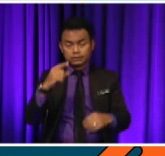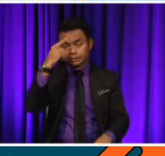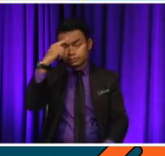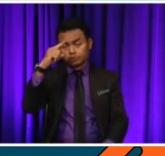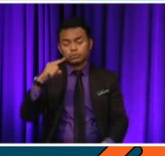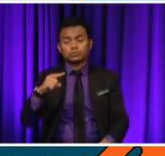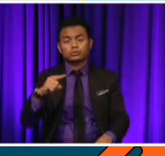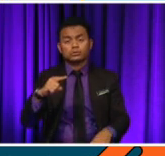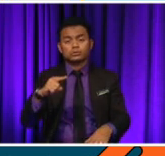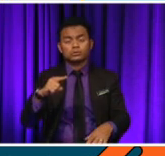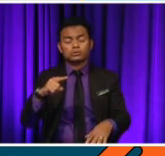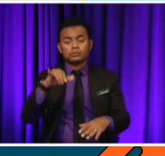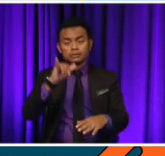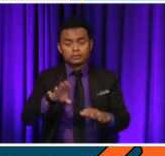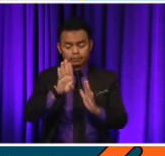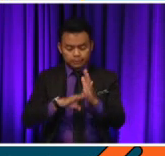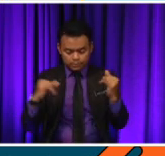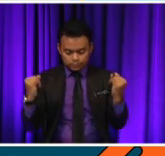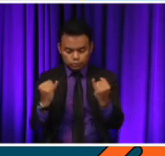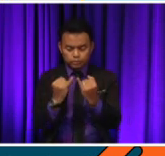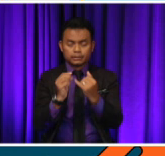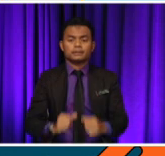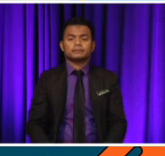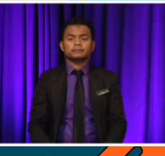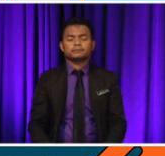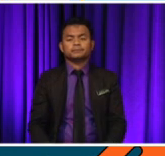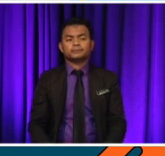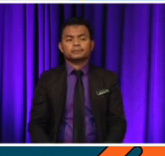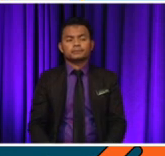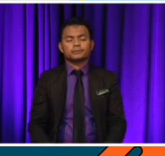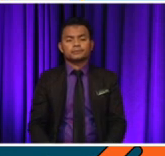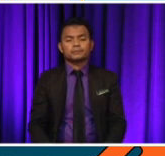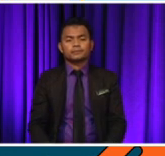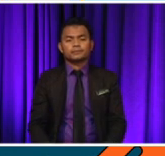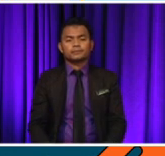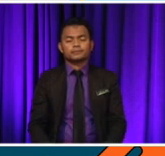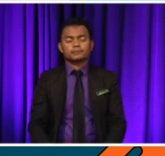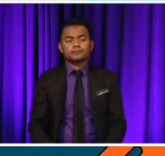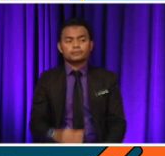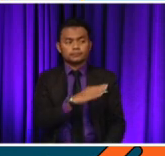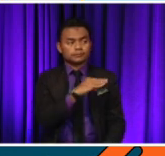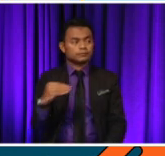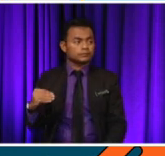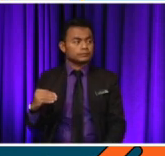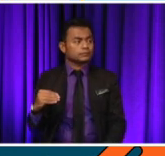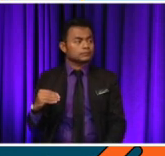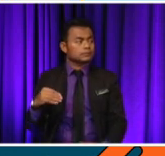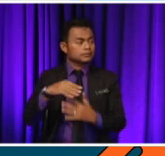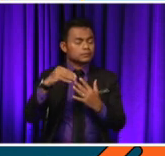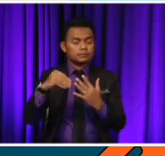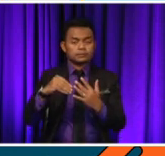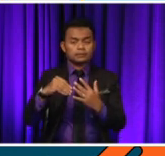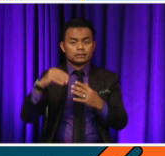bersesuaian Oke penyedia yang bersesuaian dan pemilihan kaidah terbaik